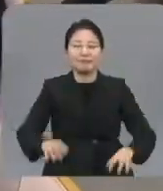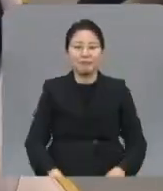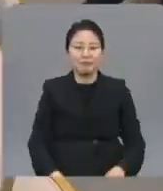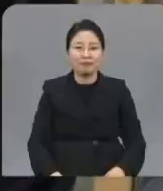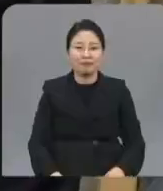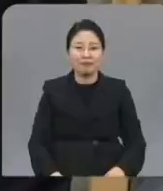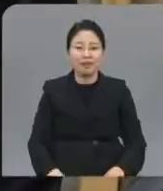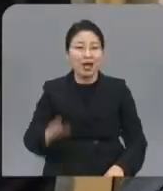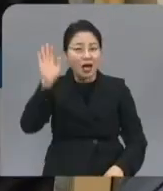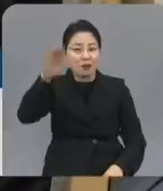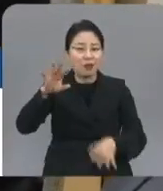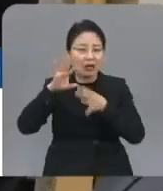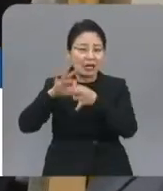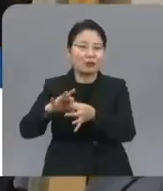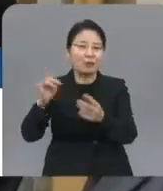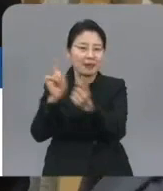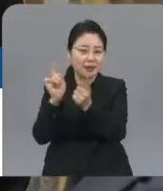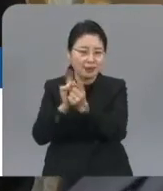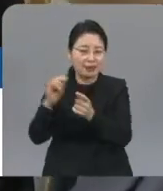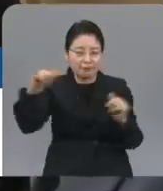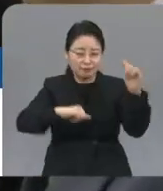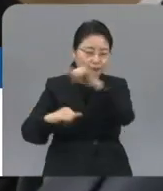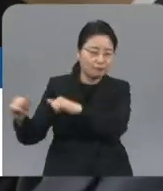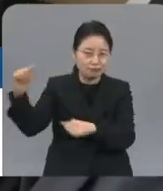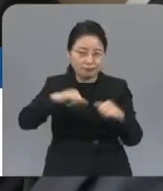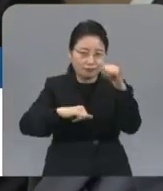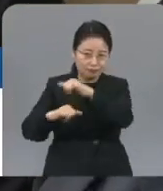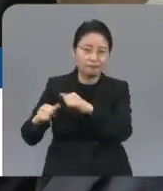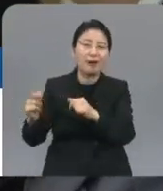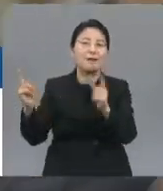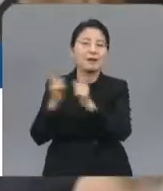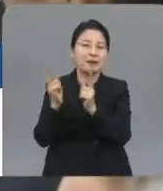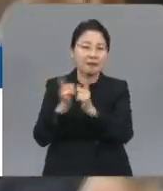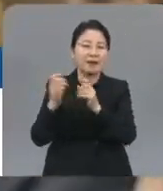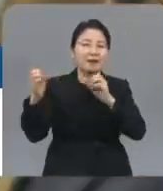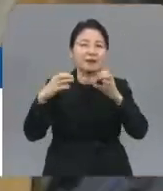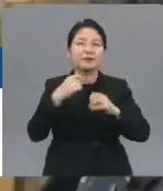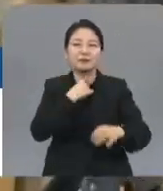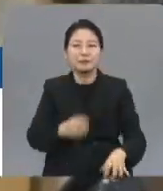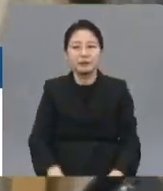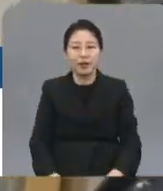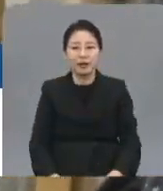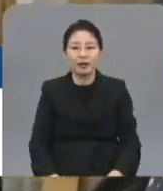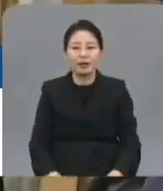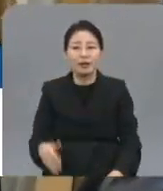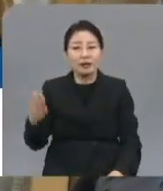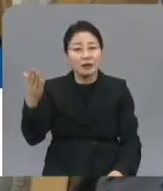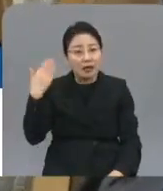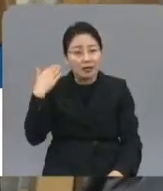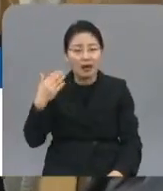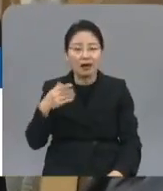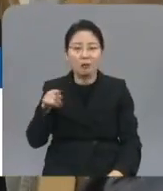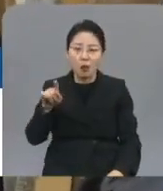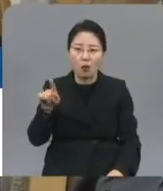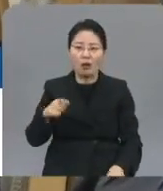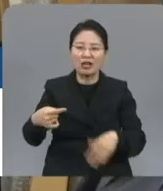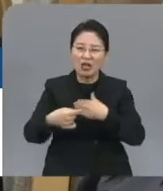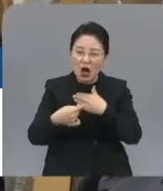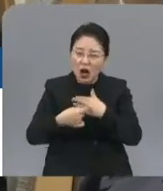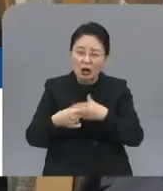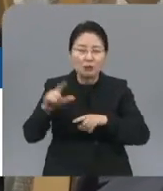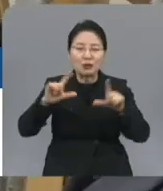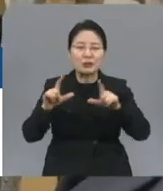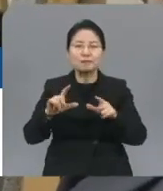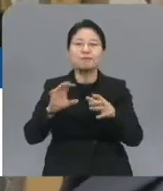出口限制措施后，韩国政府宣布终止韩日军事情报保护协定。文在寅政府认